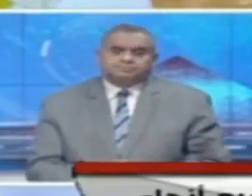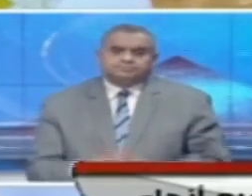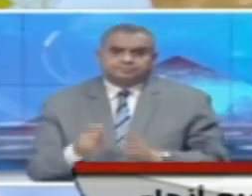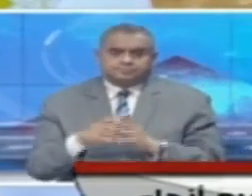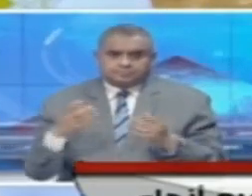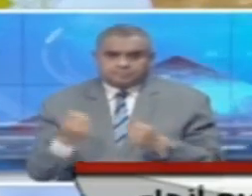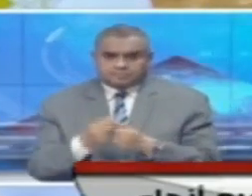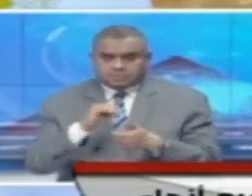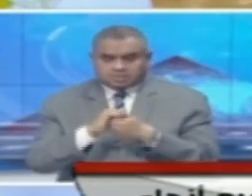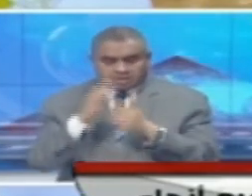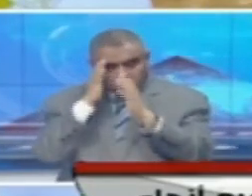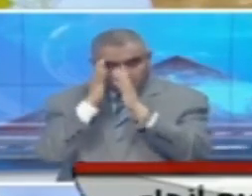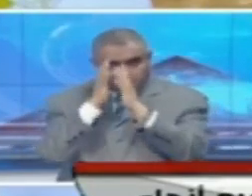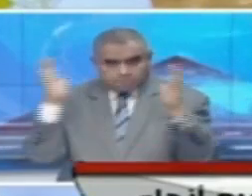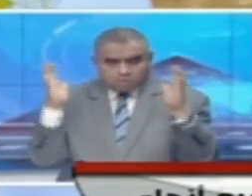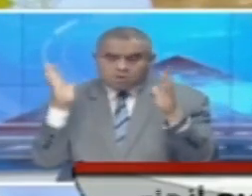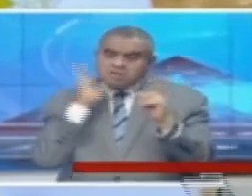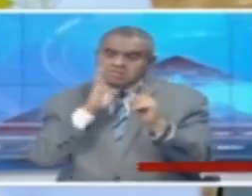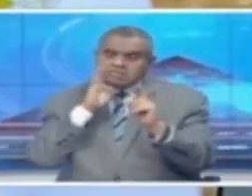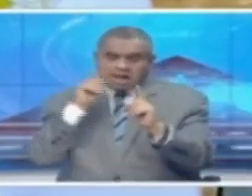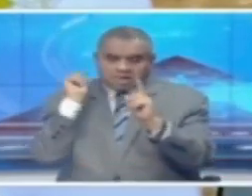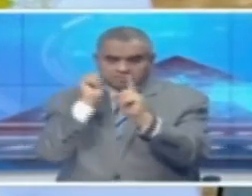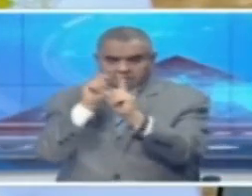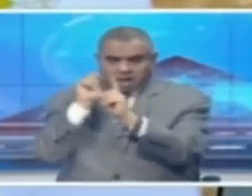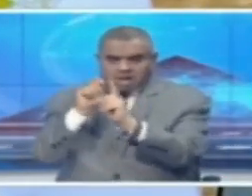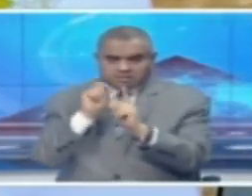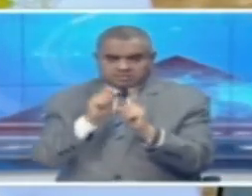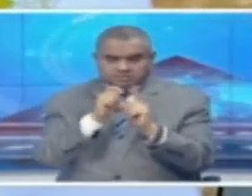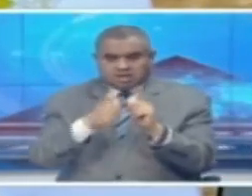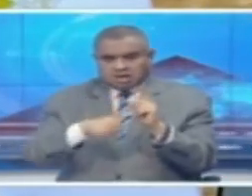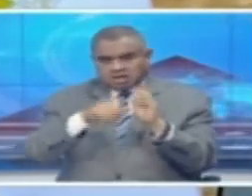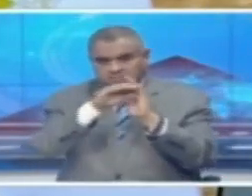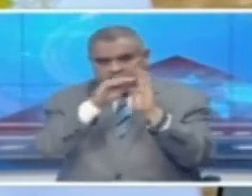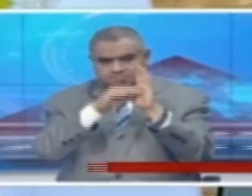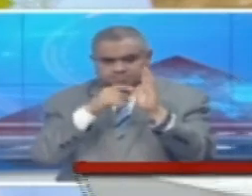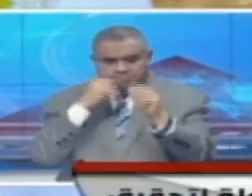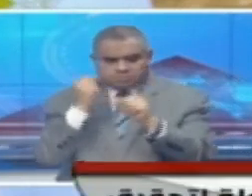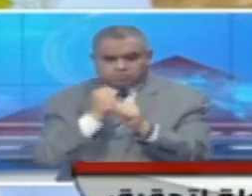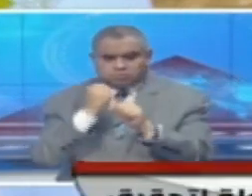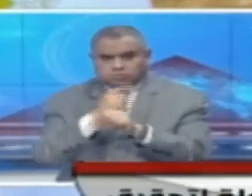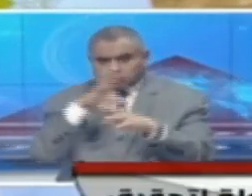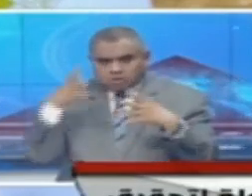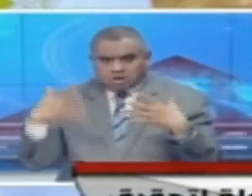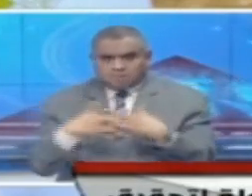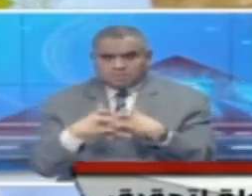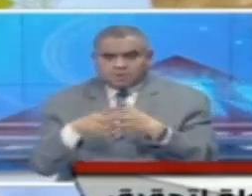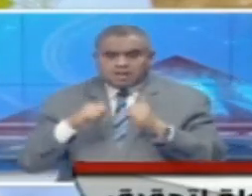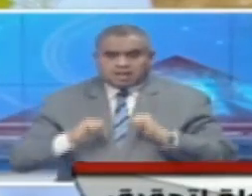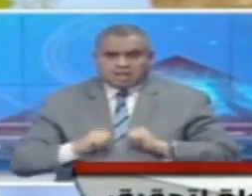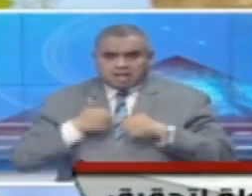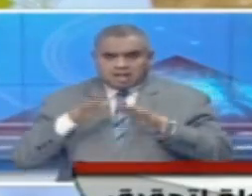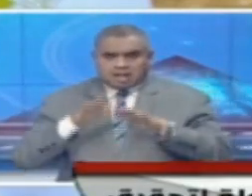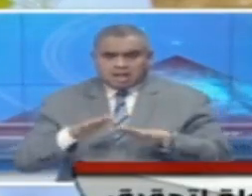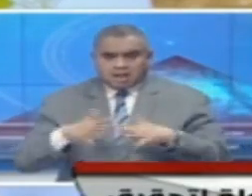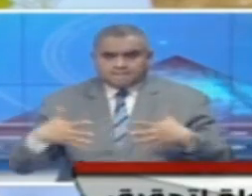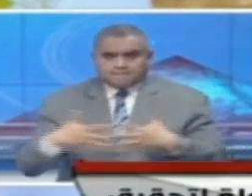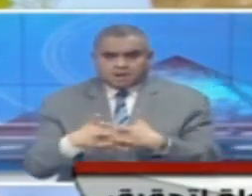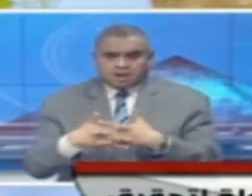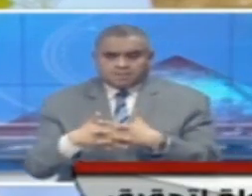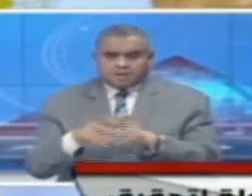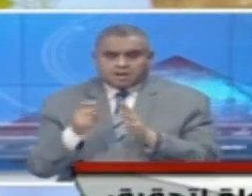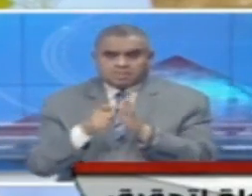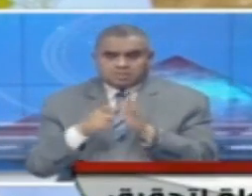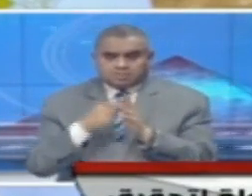وتعزيز قيم العلم الحديث ومناهجه في جميع أوجه حياتنا،